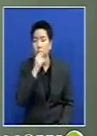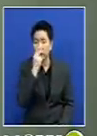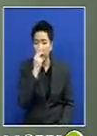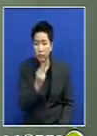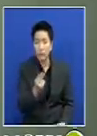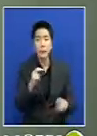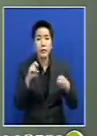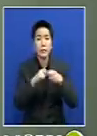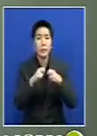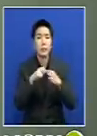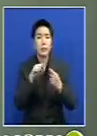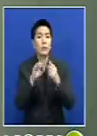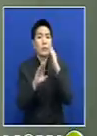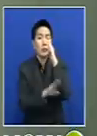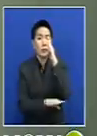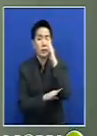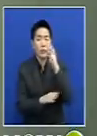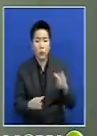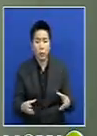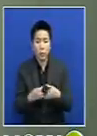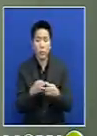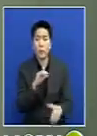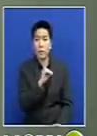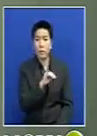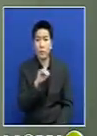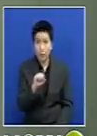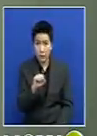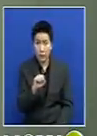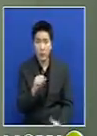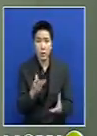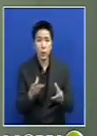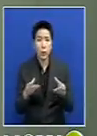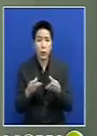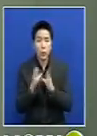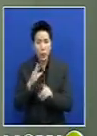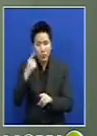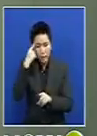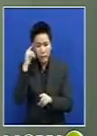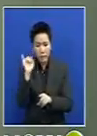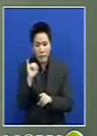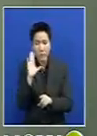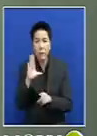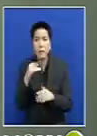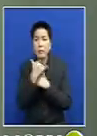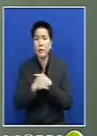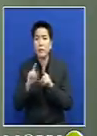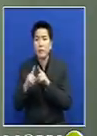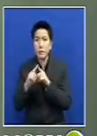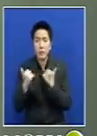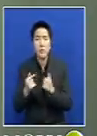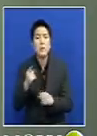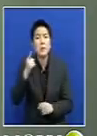ปัญหาภาคใต้กับกลุ่มขบวนการ IS ขบวนการก่อการร้ายข้ามชาติเนี่ยนะฮะมัน